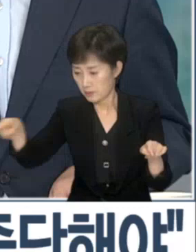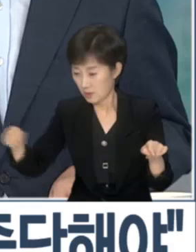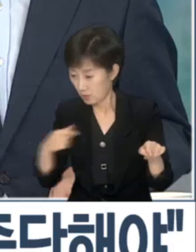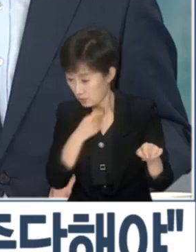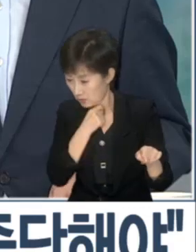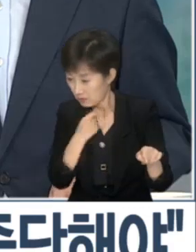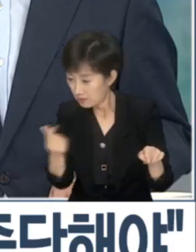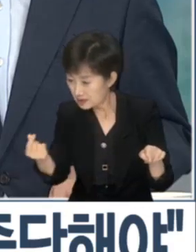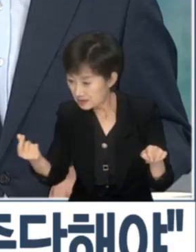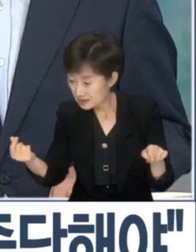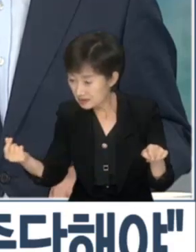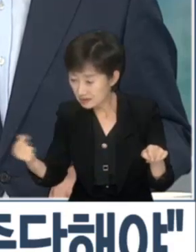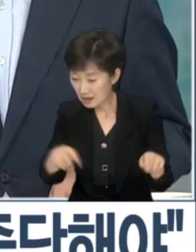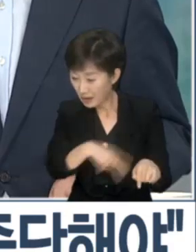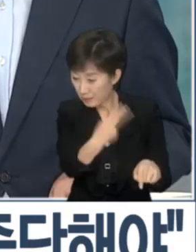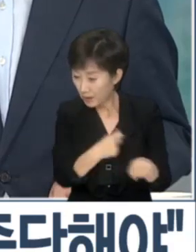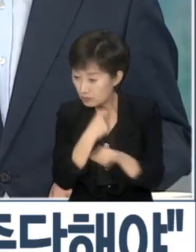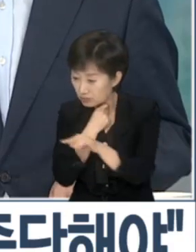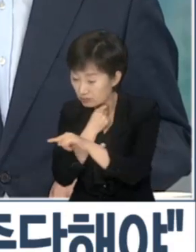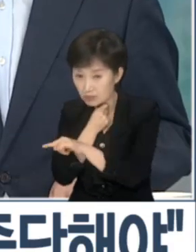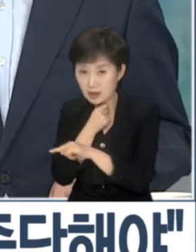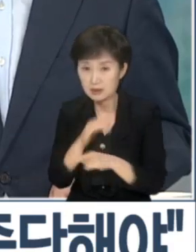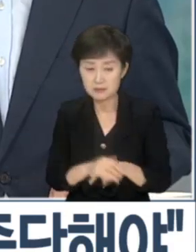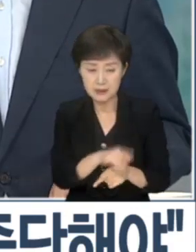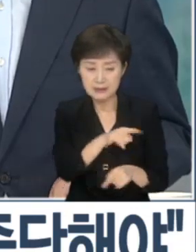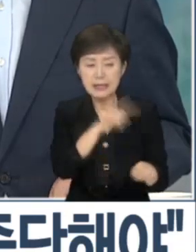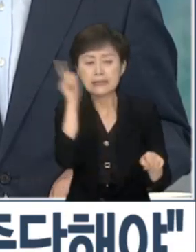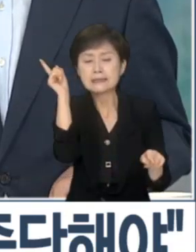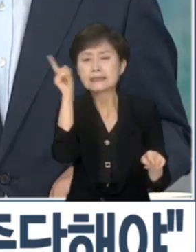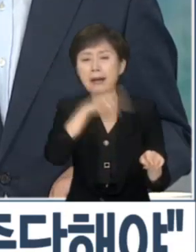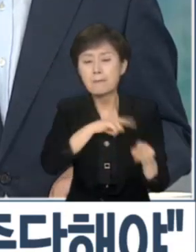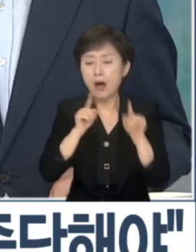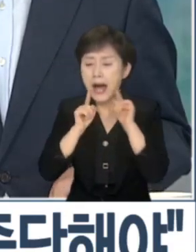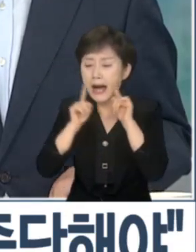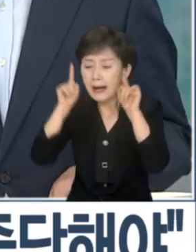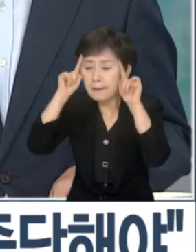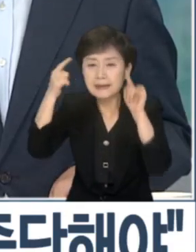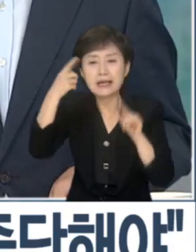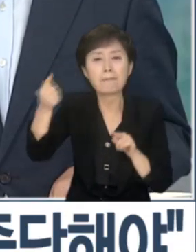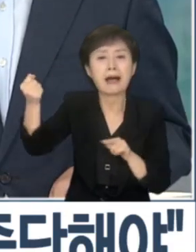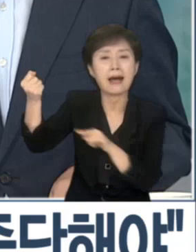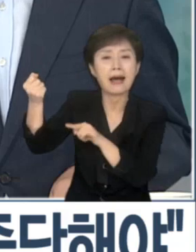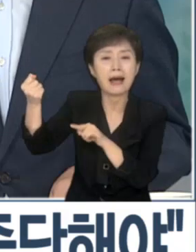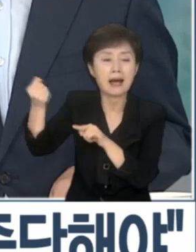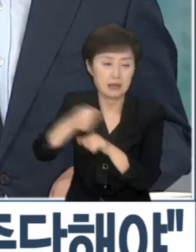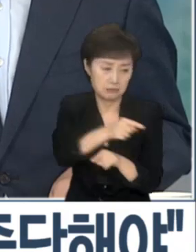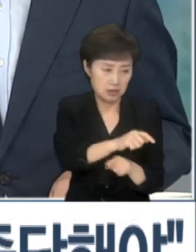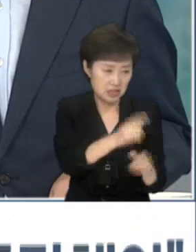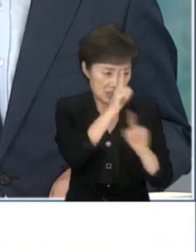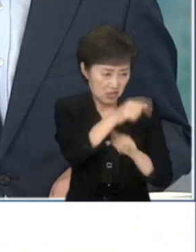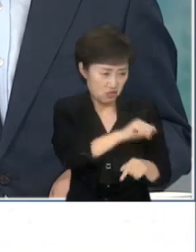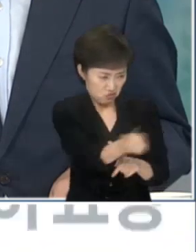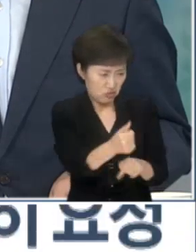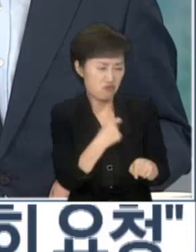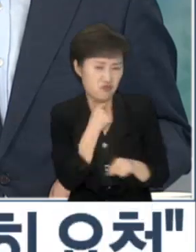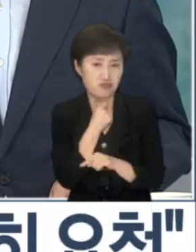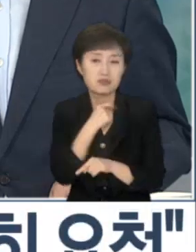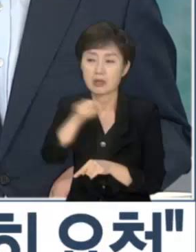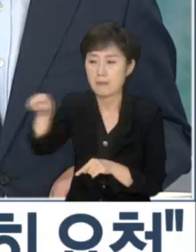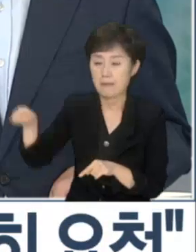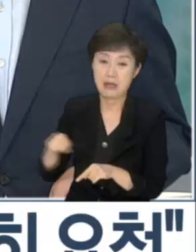대통령 실도 그리고 이재명을 악마로 생각하고 있는 사람들은 이재명이 없어지기를 바라겠지요